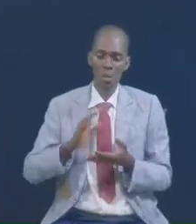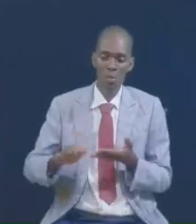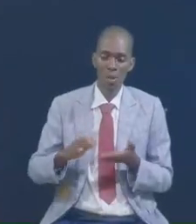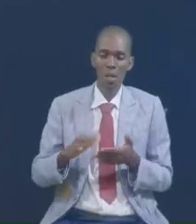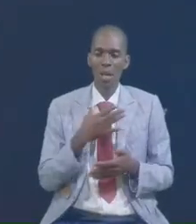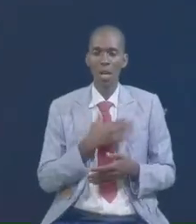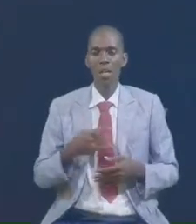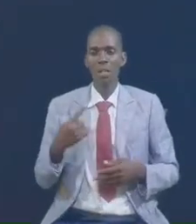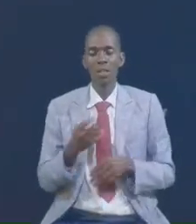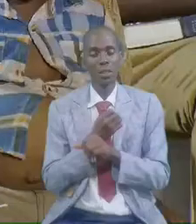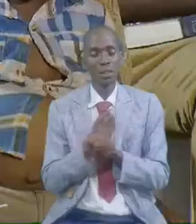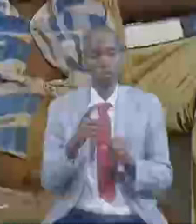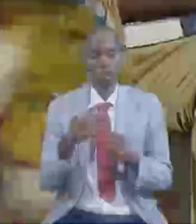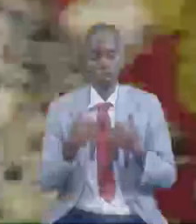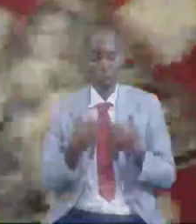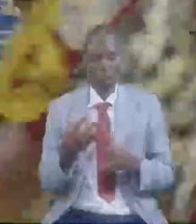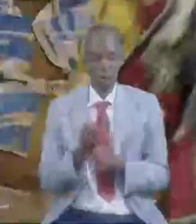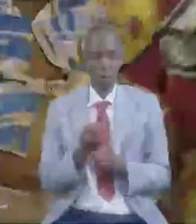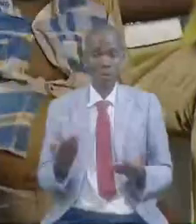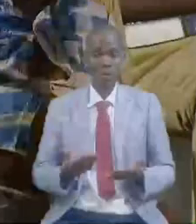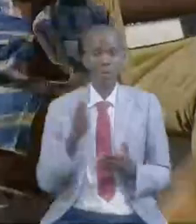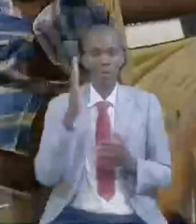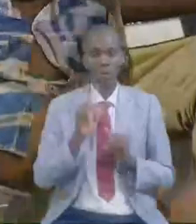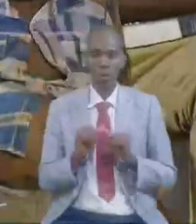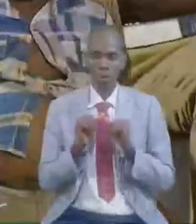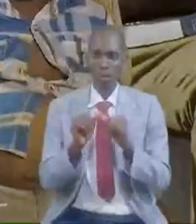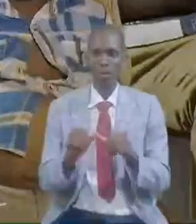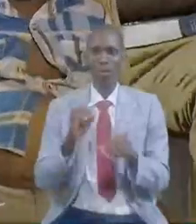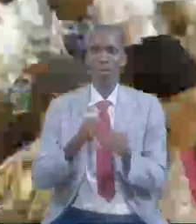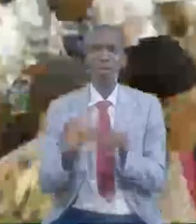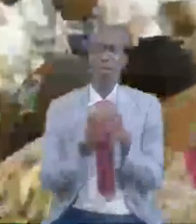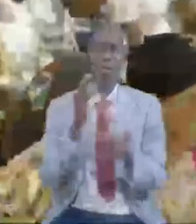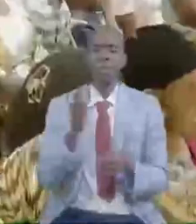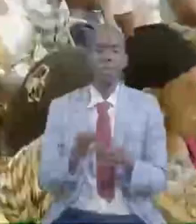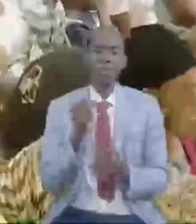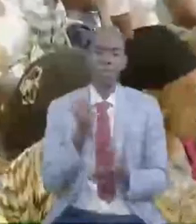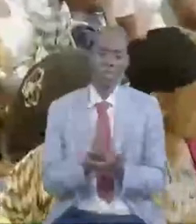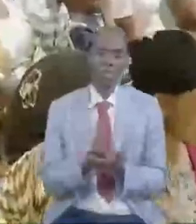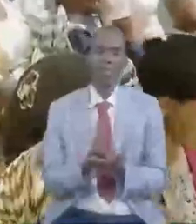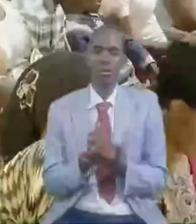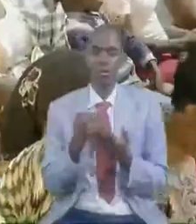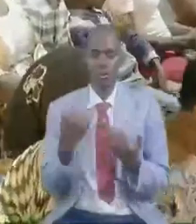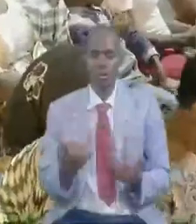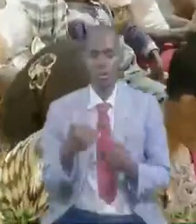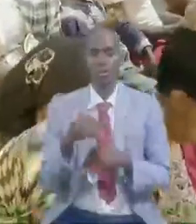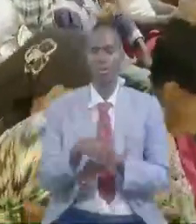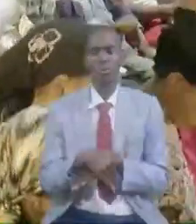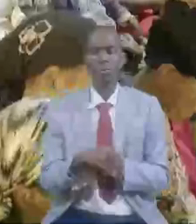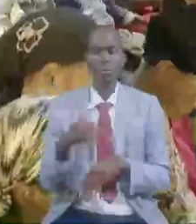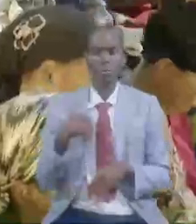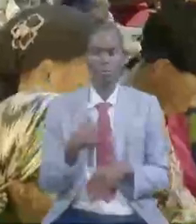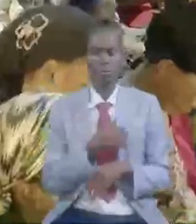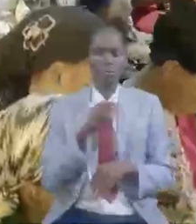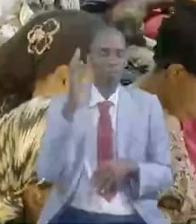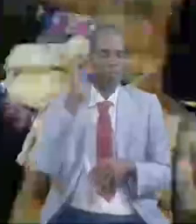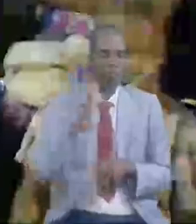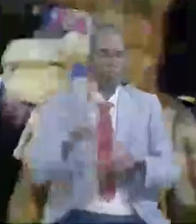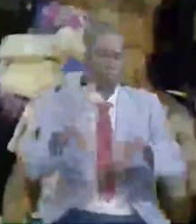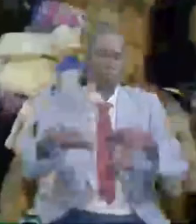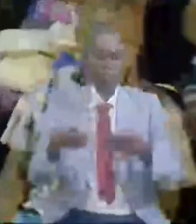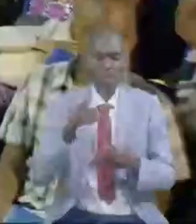le salut que tu as reçu ici va continuer au nom de Jésus. Ce soir, nous allons